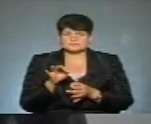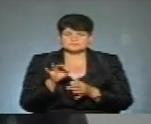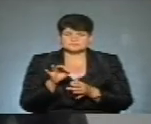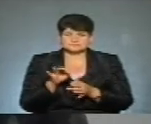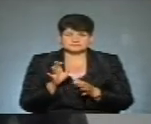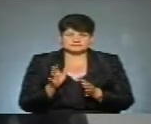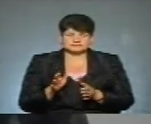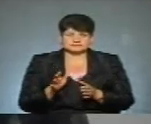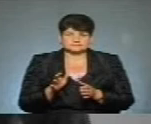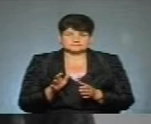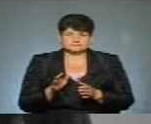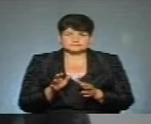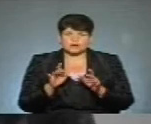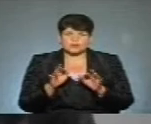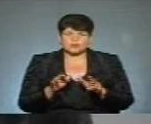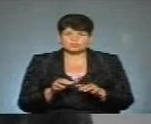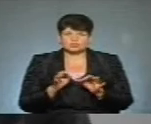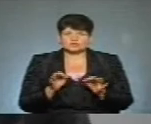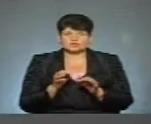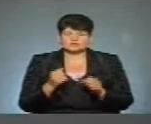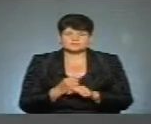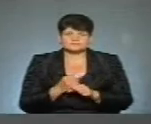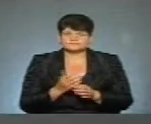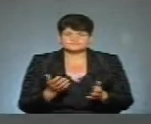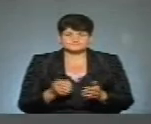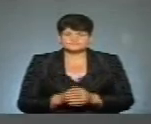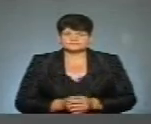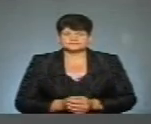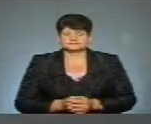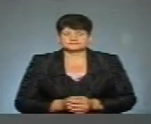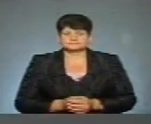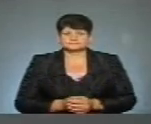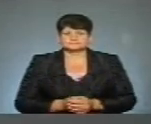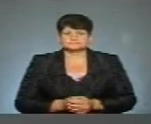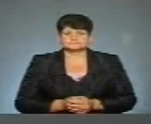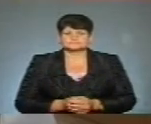це комп'ютер, тут нічого не дієш. Діана Ярошенко, Андрій